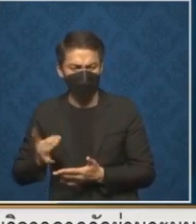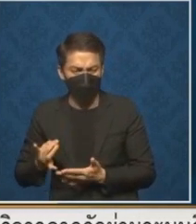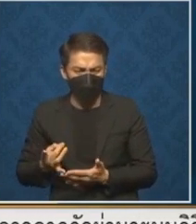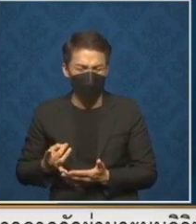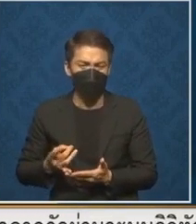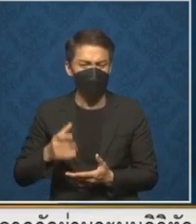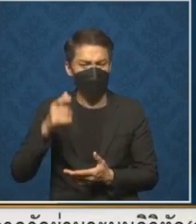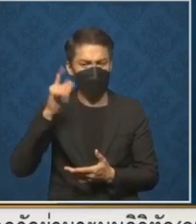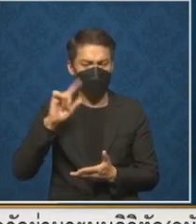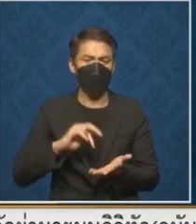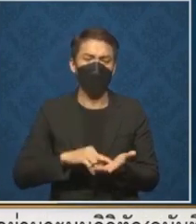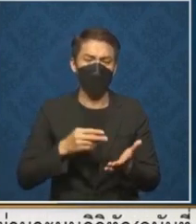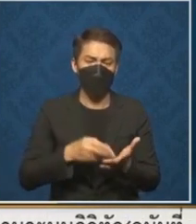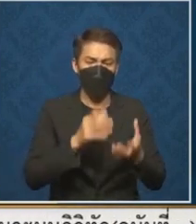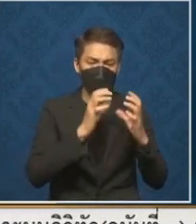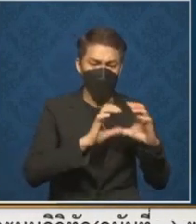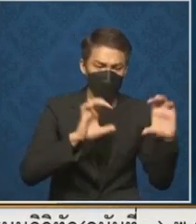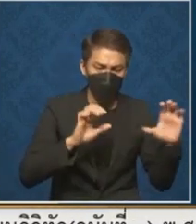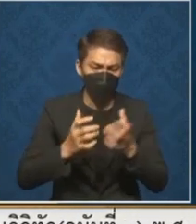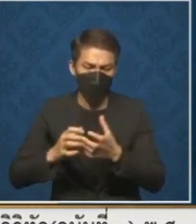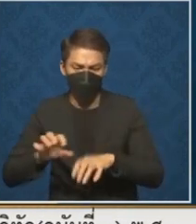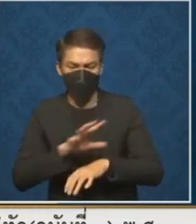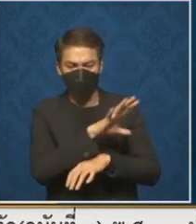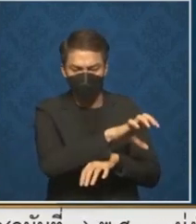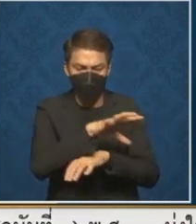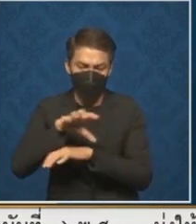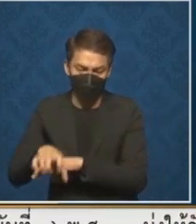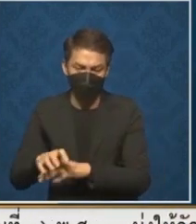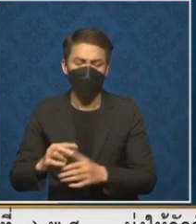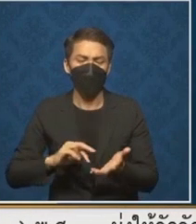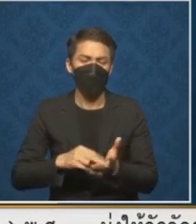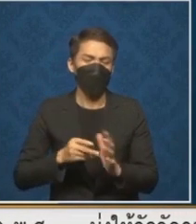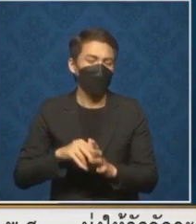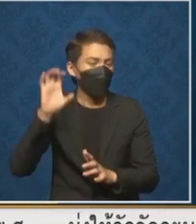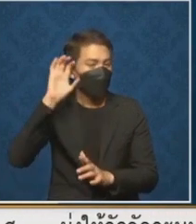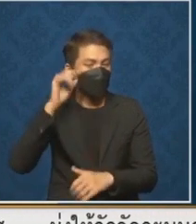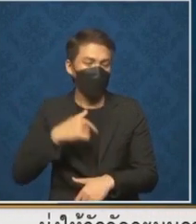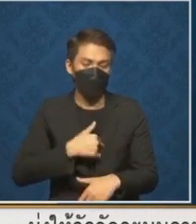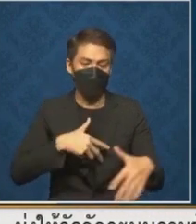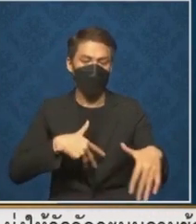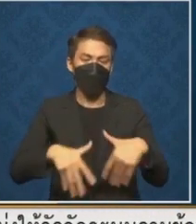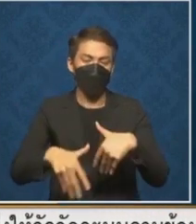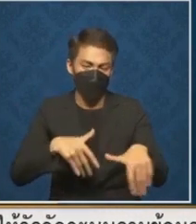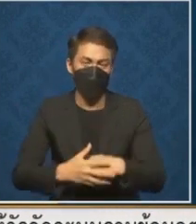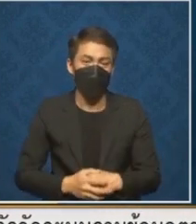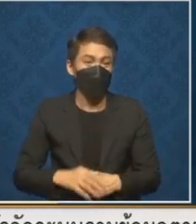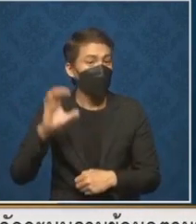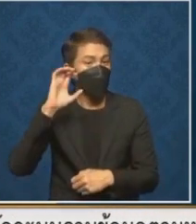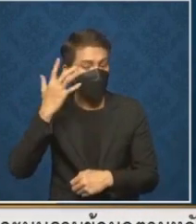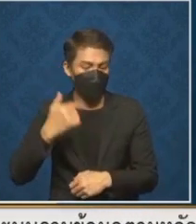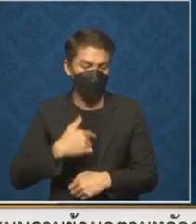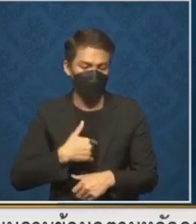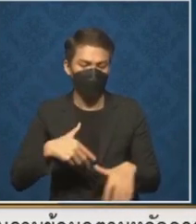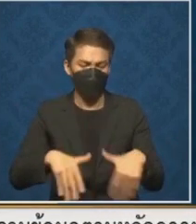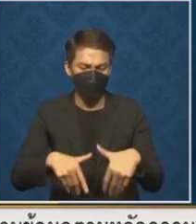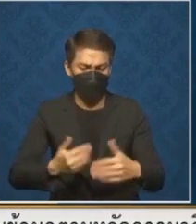มยนี่คือรัฐสอนรัฐการที่ไม่ไ้ใจประชาชนไม่ไ้ใจสติปัญา